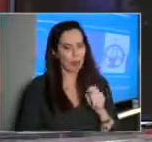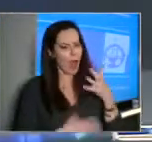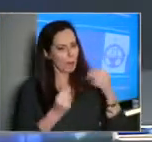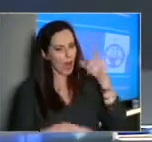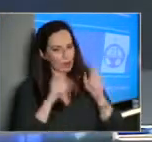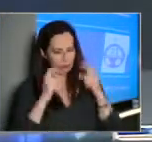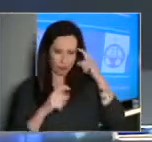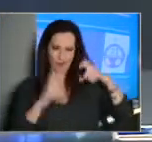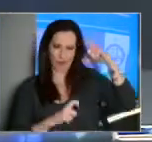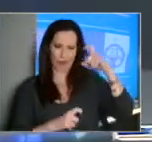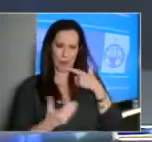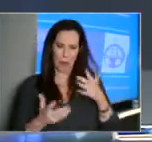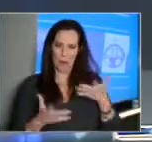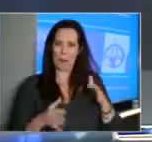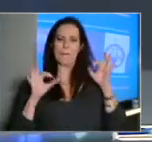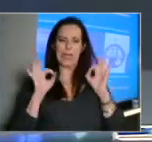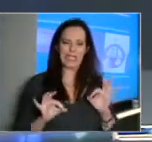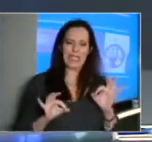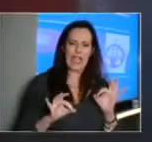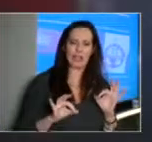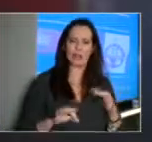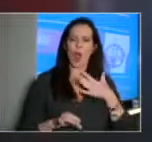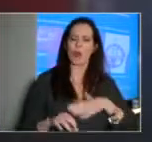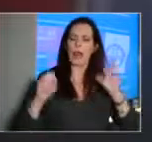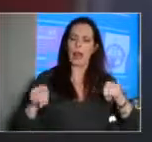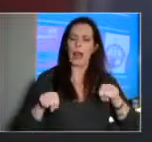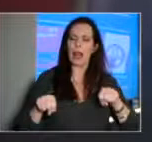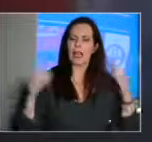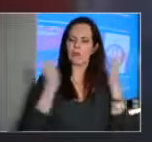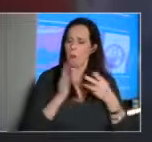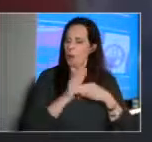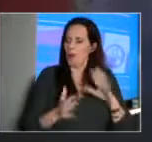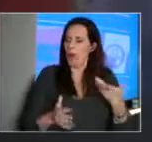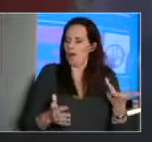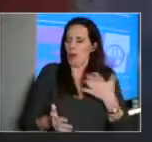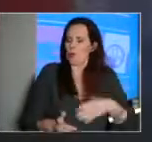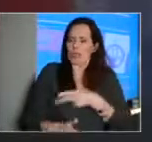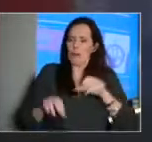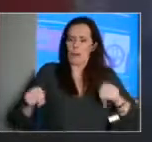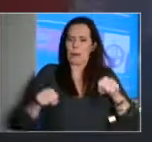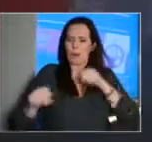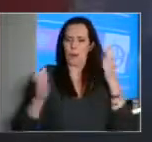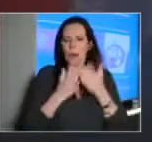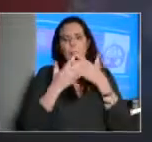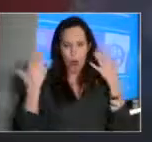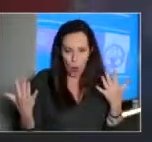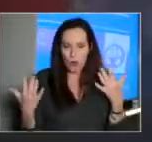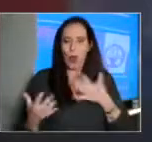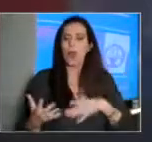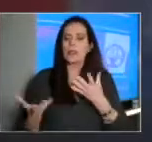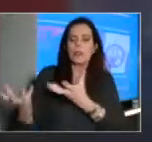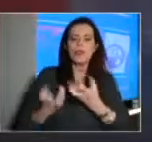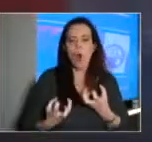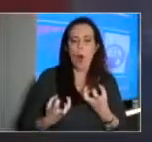אנשים הרימו גבה ואמרו, הרי מה בעצם רוצה אלונה ברקת מהפוליטיקה, או מה הפוליטיקה רוצה מאלונה ברקת, וזה די ברור. רוצים